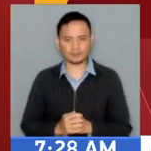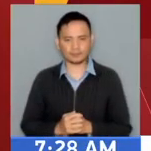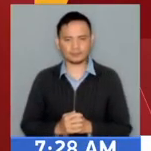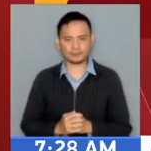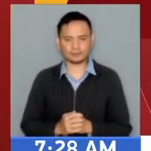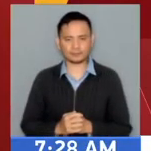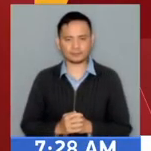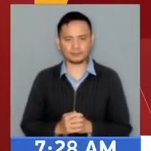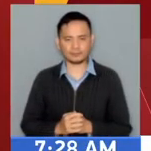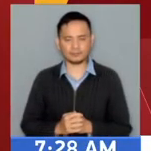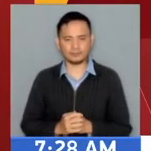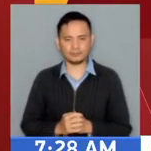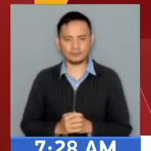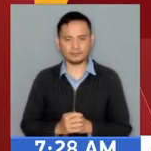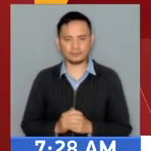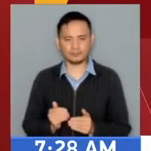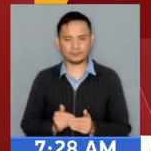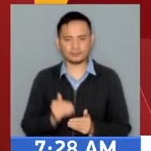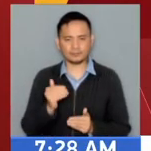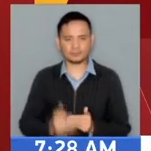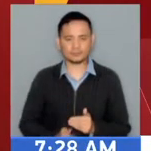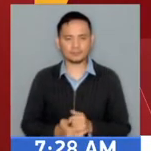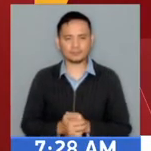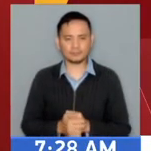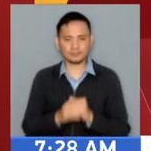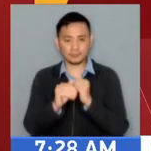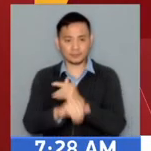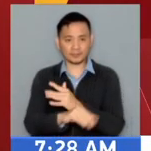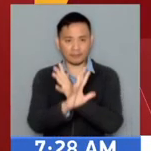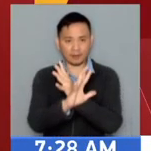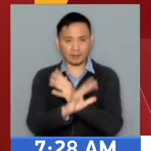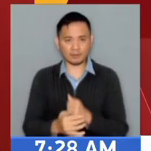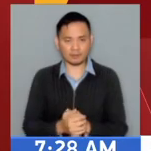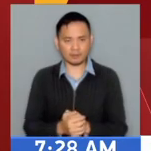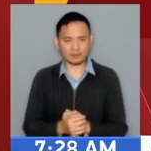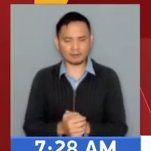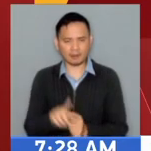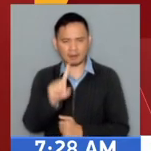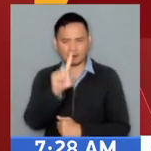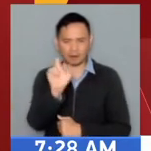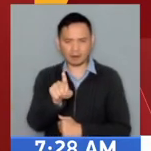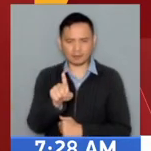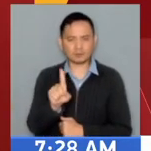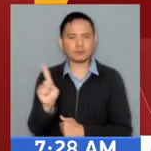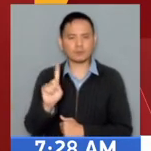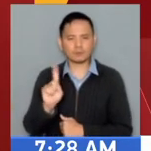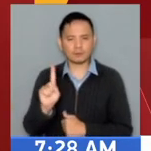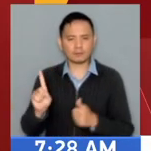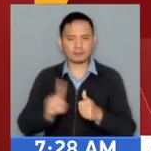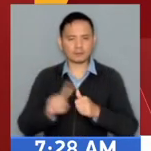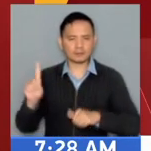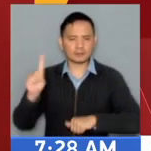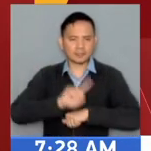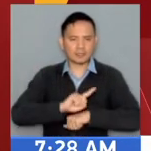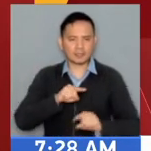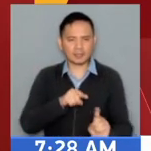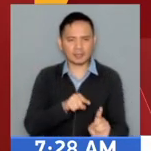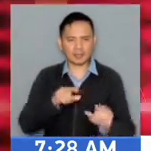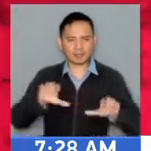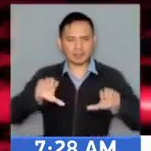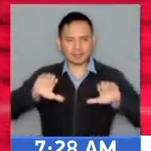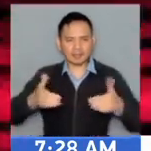dumako naman tayo sa Davao City kamustahin natin ang unang araw ng klase mula kay Argil relator ng GMA Regional TV one